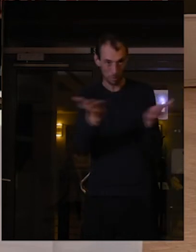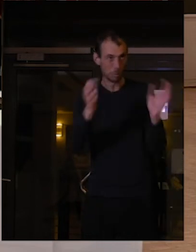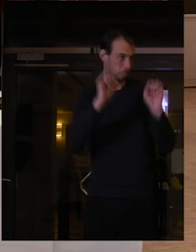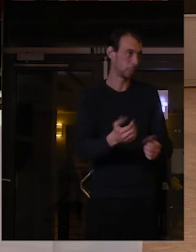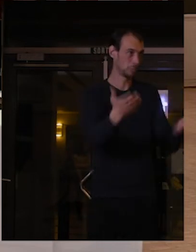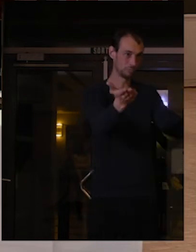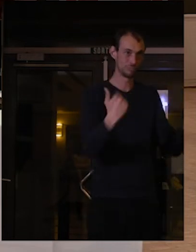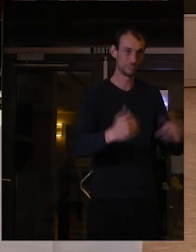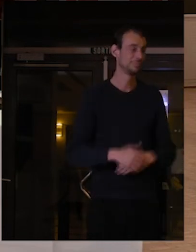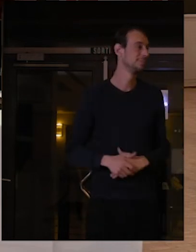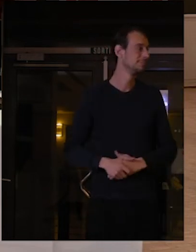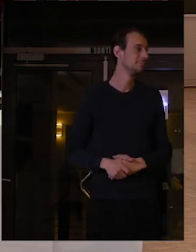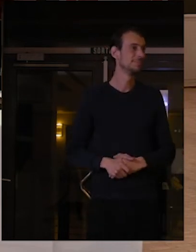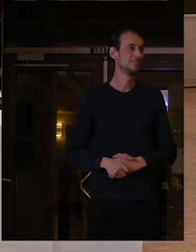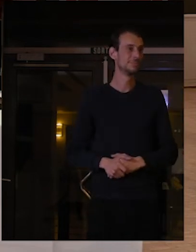vous.